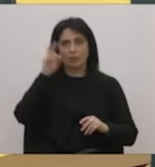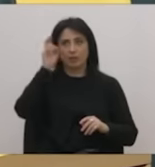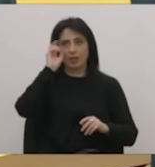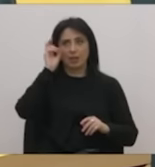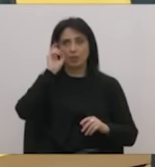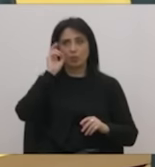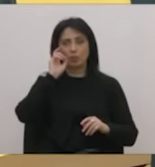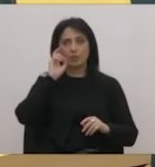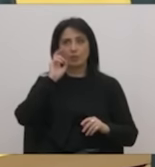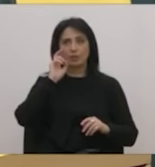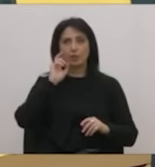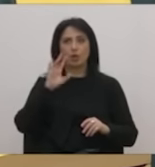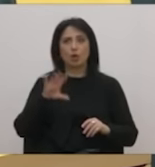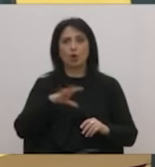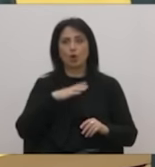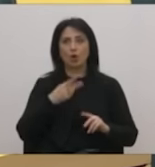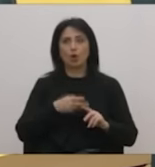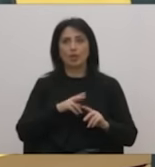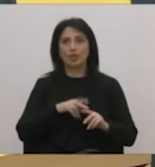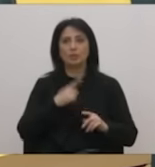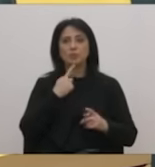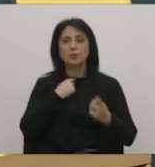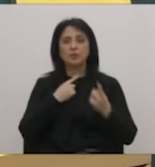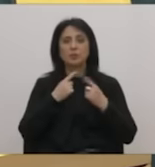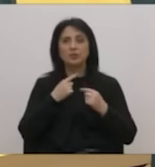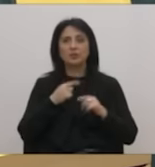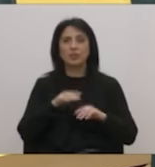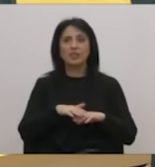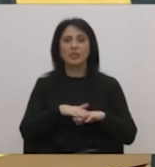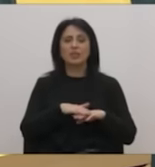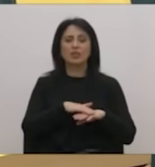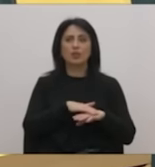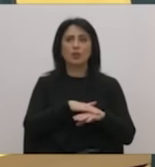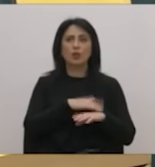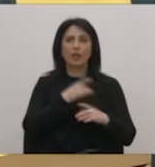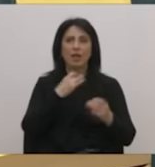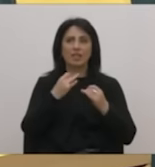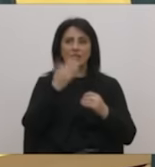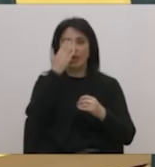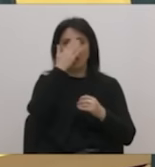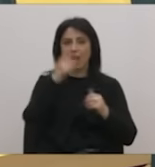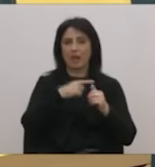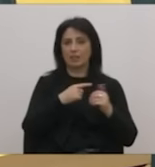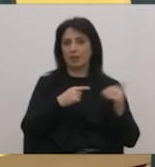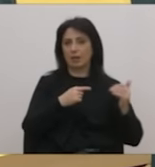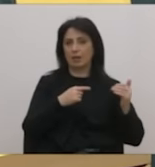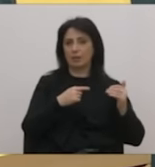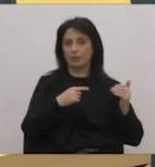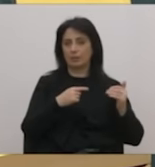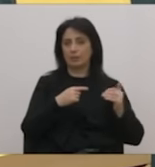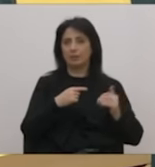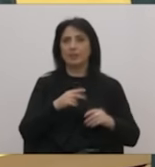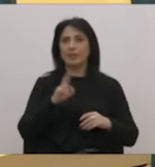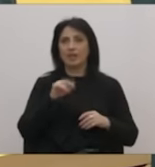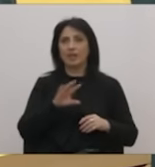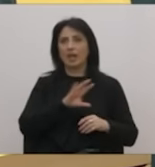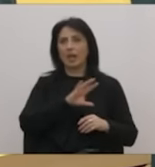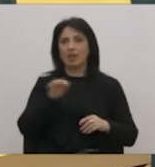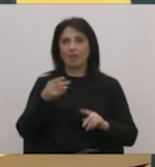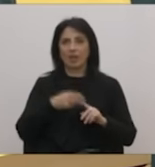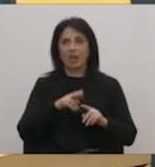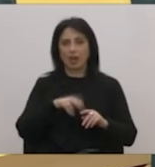ხელისუფალს ჰქონდა იმისი ცდუნება რომ დიდი ხნის განმავლობაში ესაუბრა ხალხის სახელით. Და ყველა